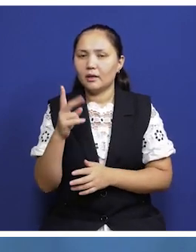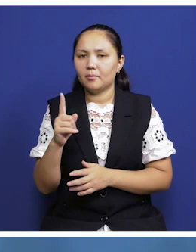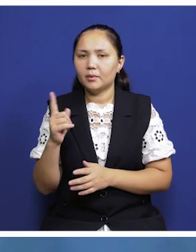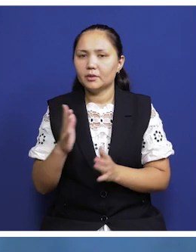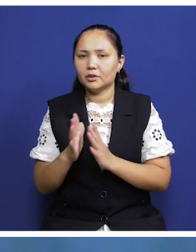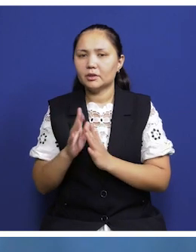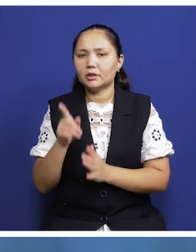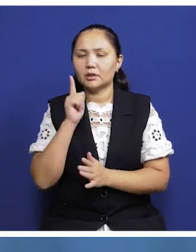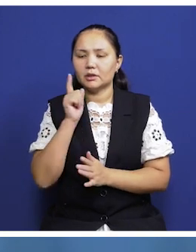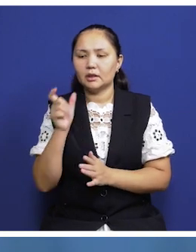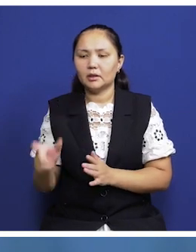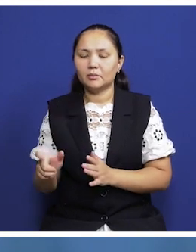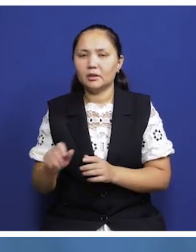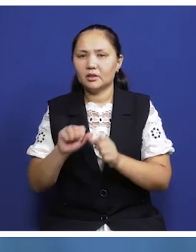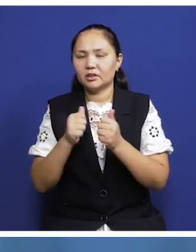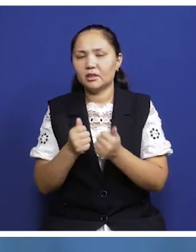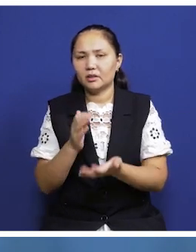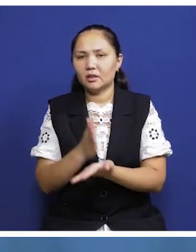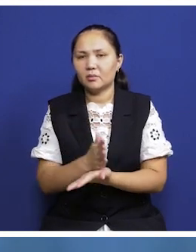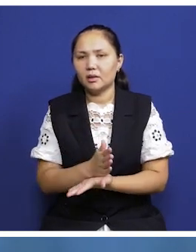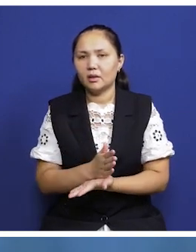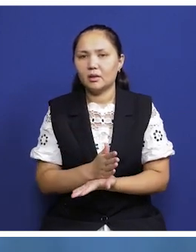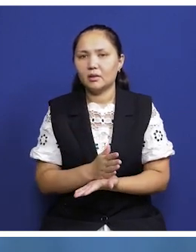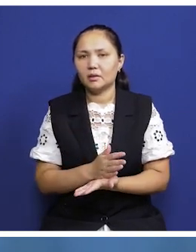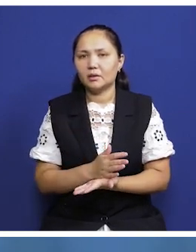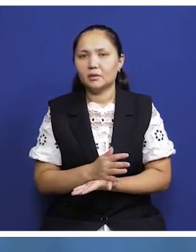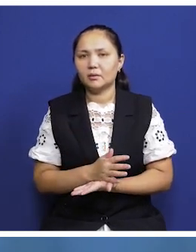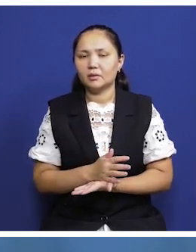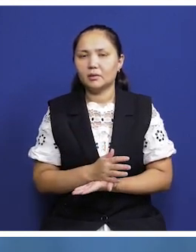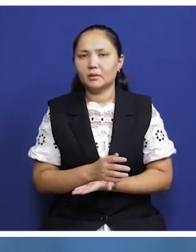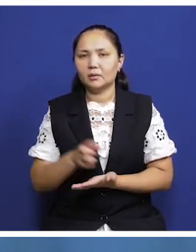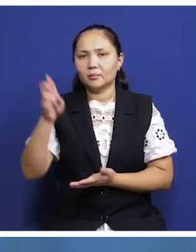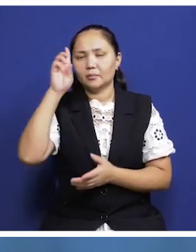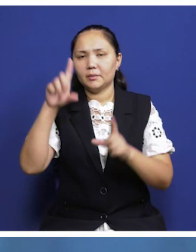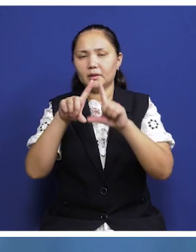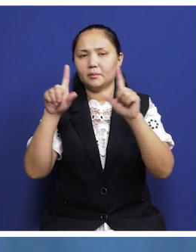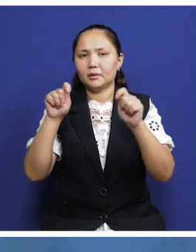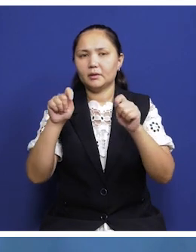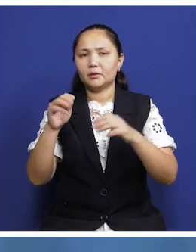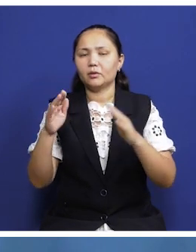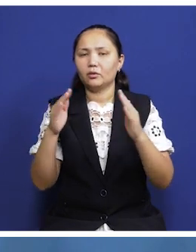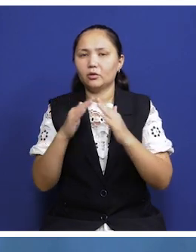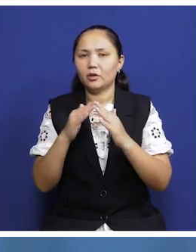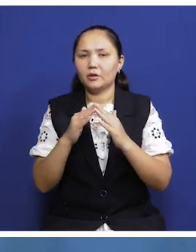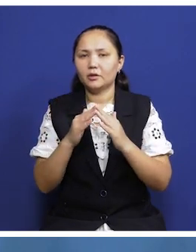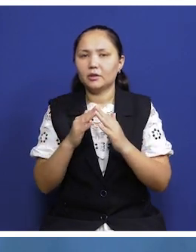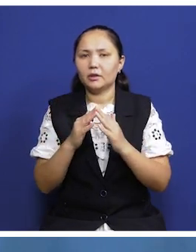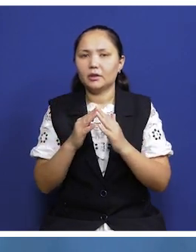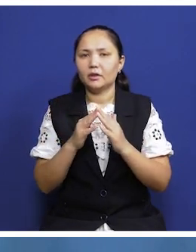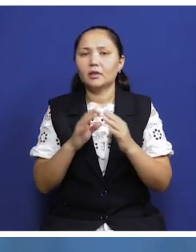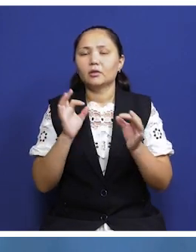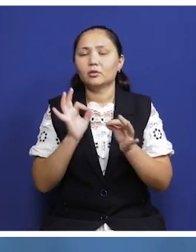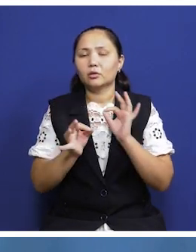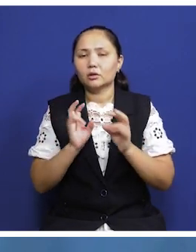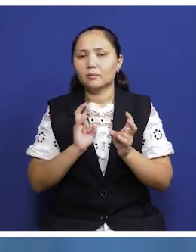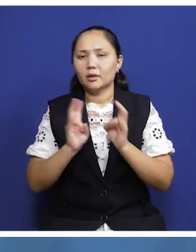біздің жастарымыз бәрі сындырып кетіп отыр ішіне керек. Солардың жастарына мектепте де және де осы үйлерде де оның бәрін жеткізіп айтып отыру